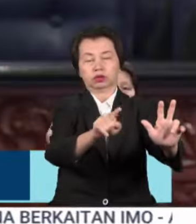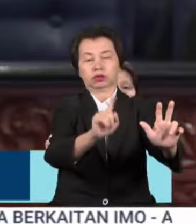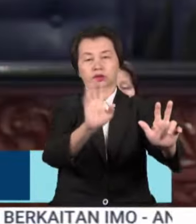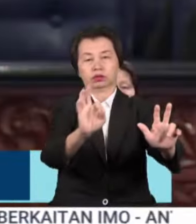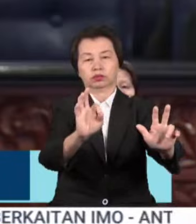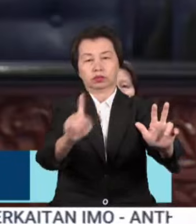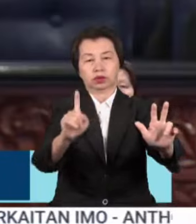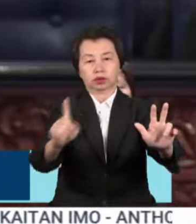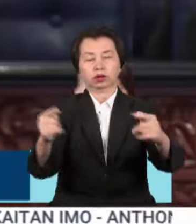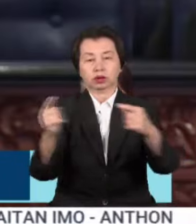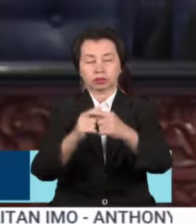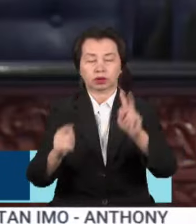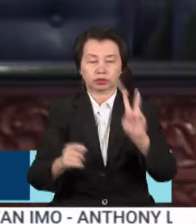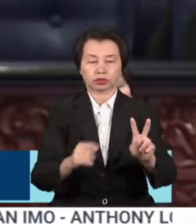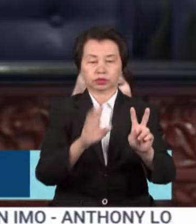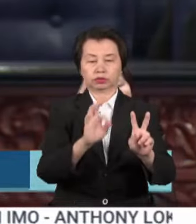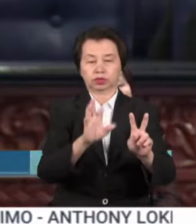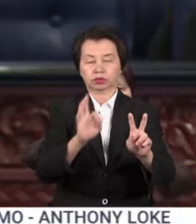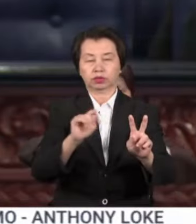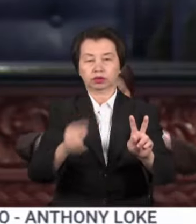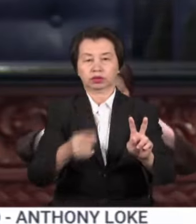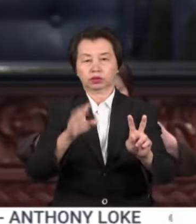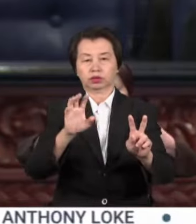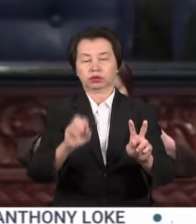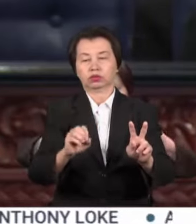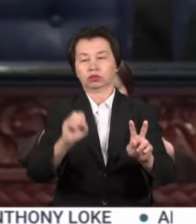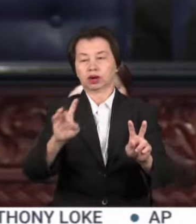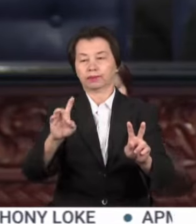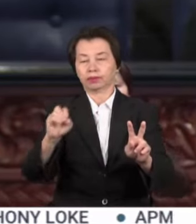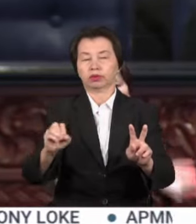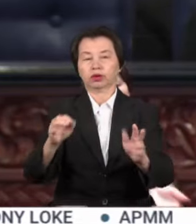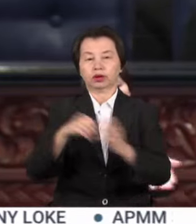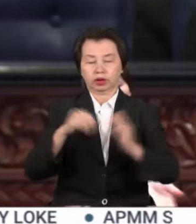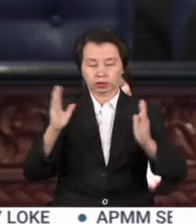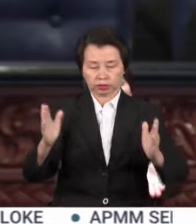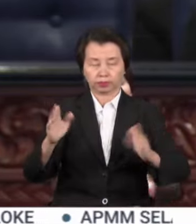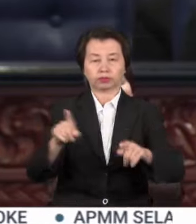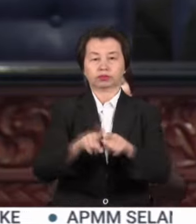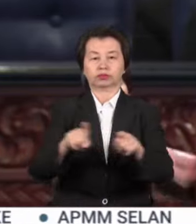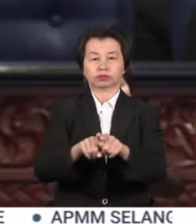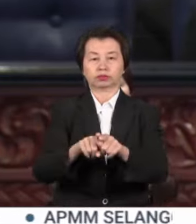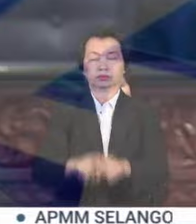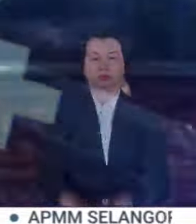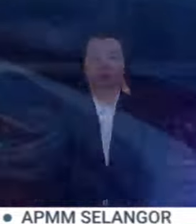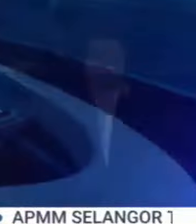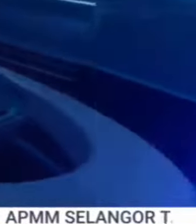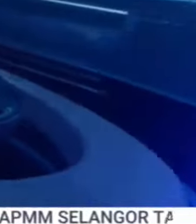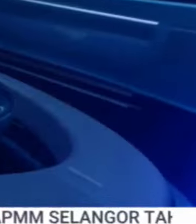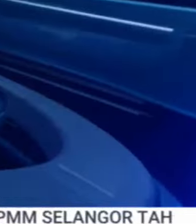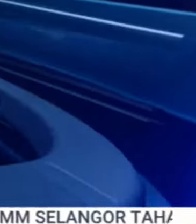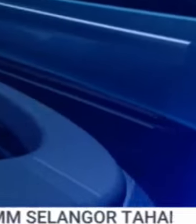304,911 kepada 299,080 KIR dalam tempoh sama.